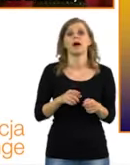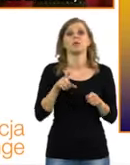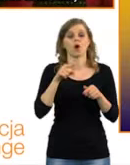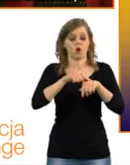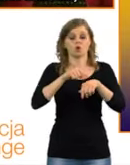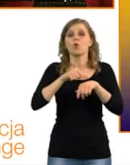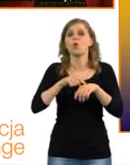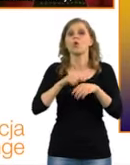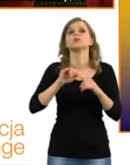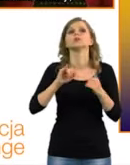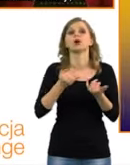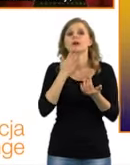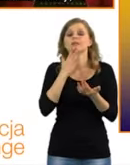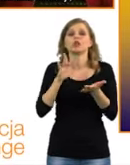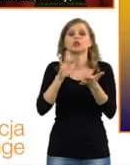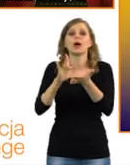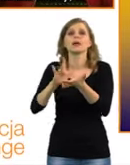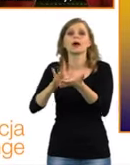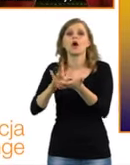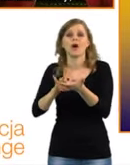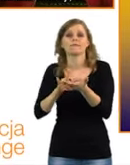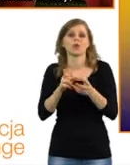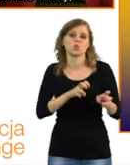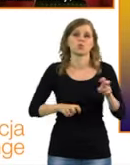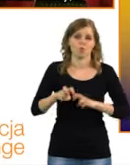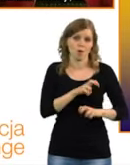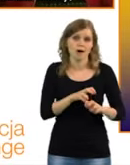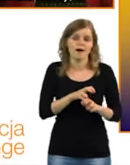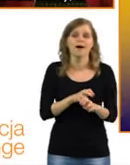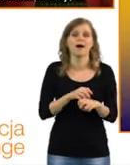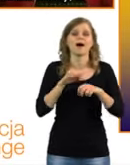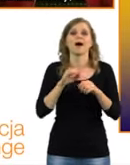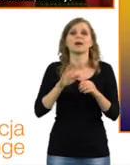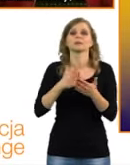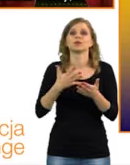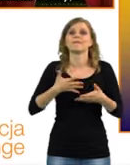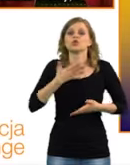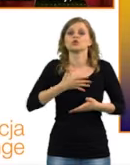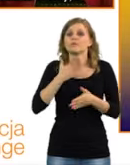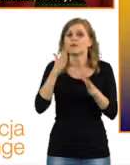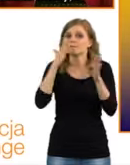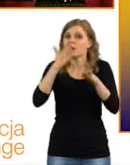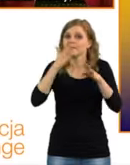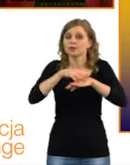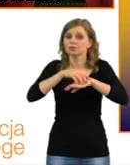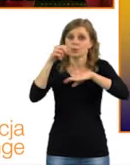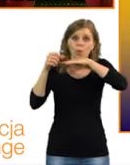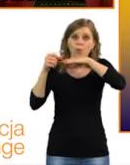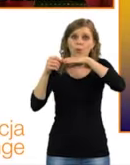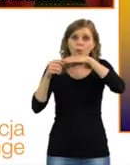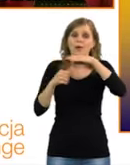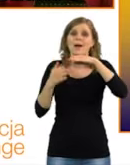tutaj chodzi o tak zwane dotykowe ujmowanie ruchów, wyczuwanie prądów powietrznych.